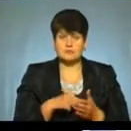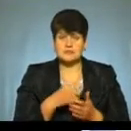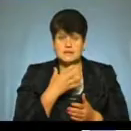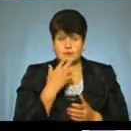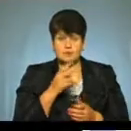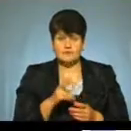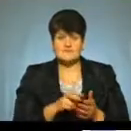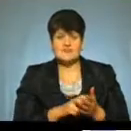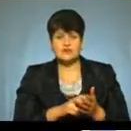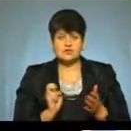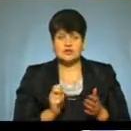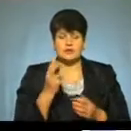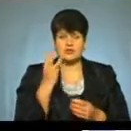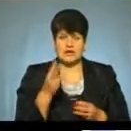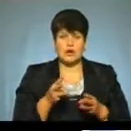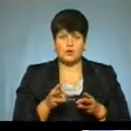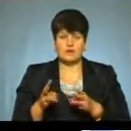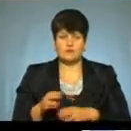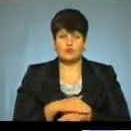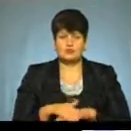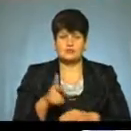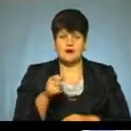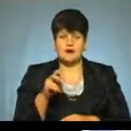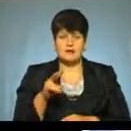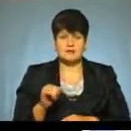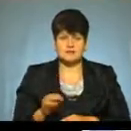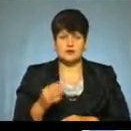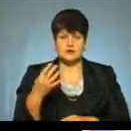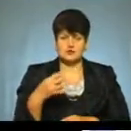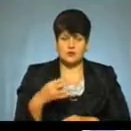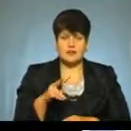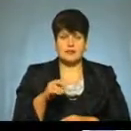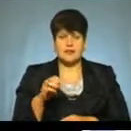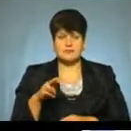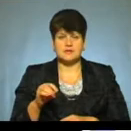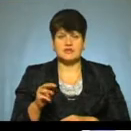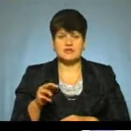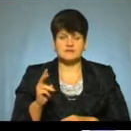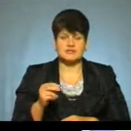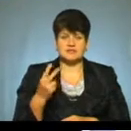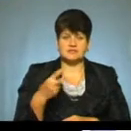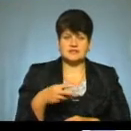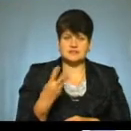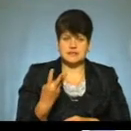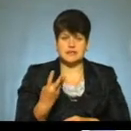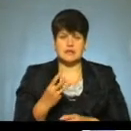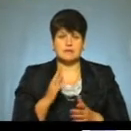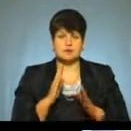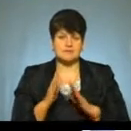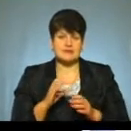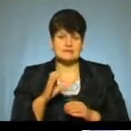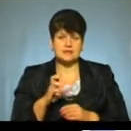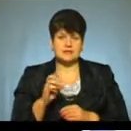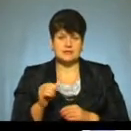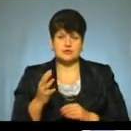«Тернопільміськтеплокомуненерго» відключило три котельні на вулицях Галицька, 40, Лемківська, 23 і проспекті Степана Бандери,